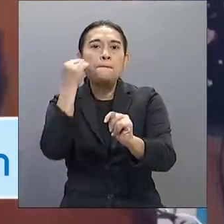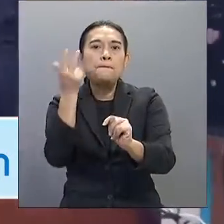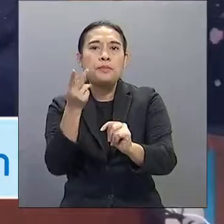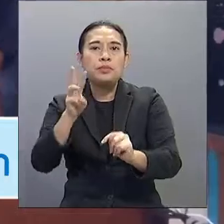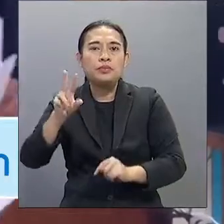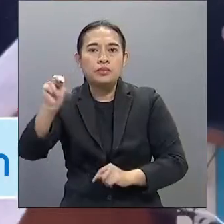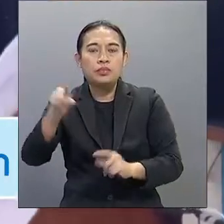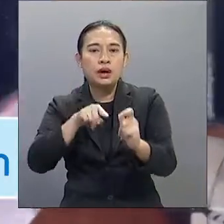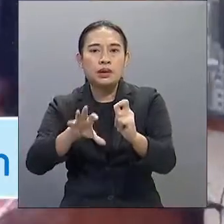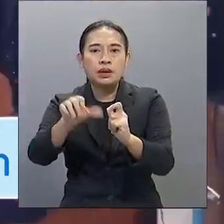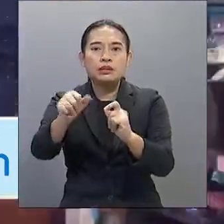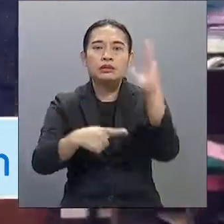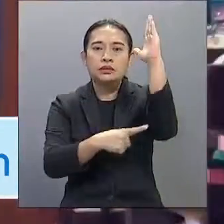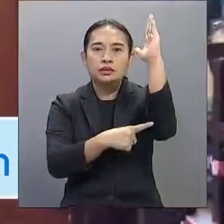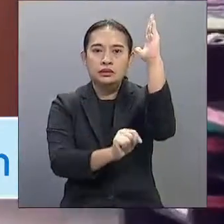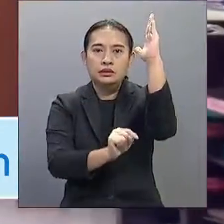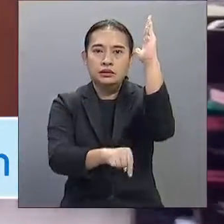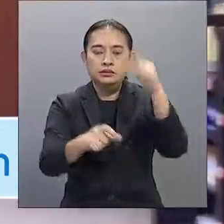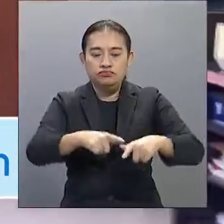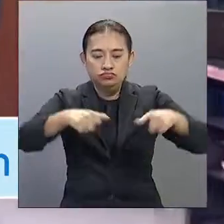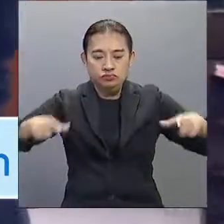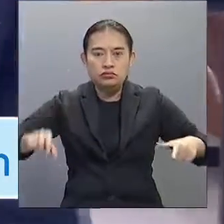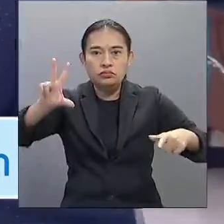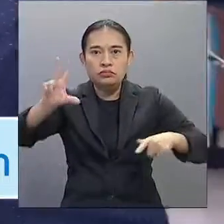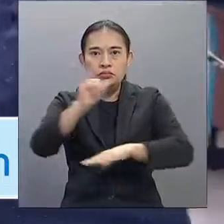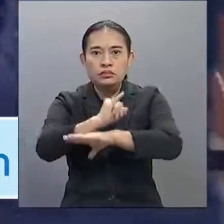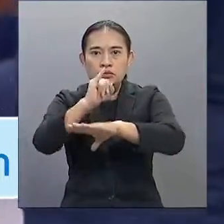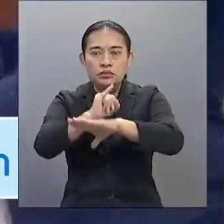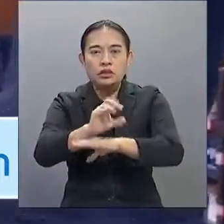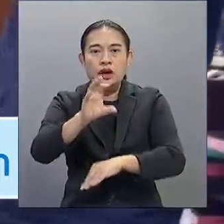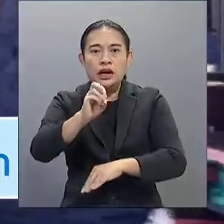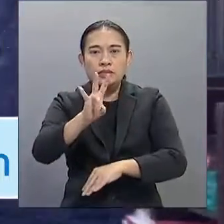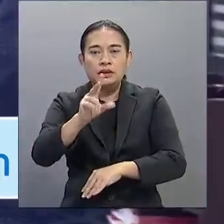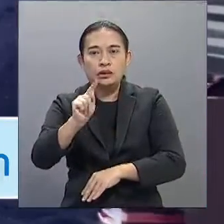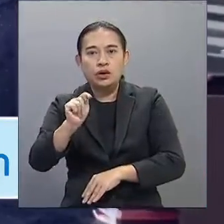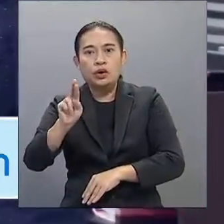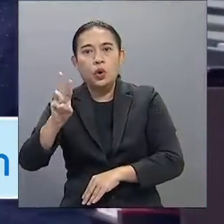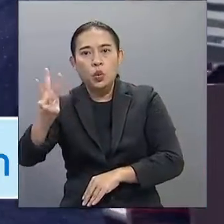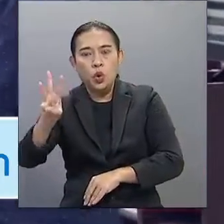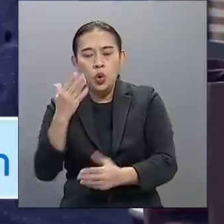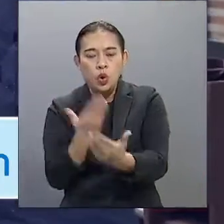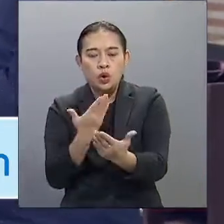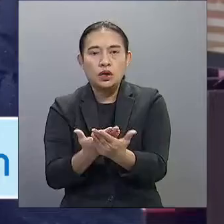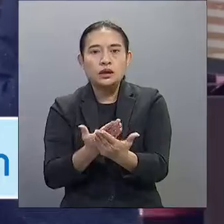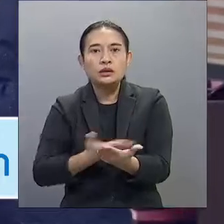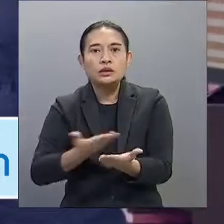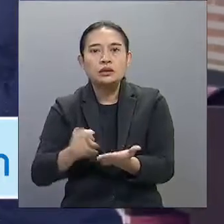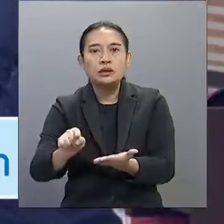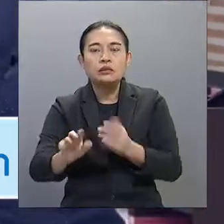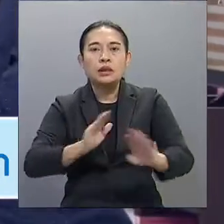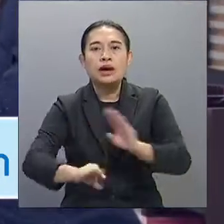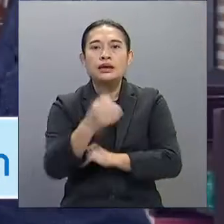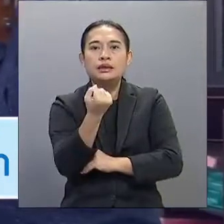อำเกอเมืองจหดตรังเป็นเนือที่ 3 ไร่ 57 ตรางวาจำนวนเกินมากถึง 14.